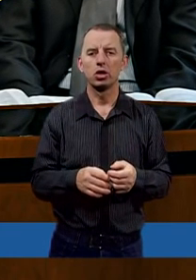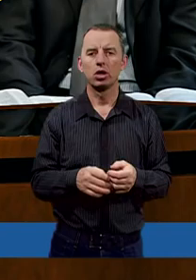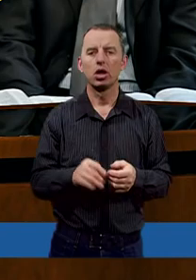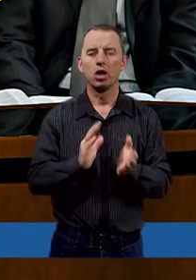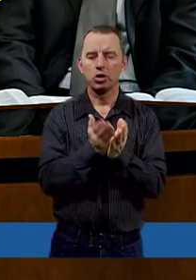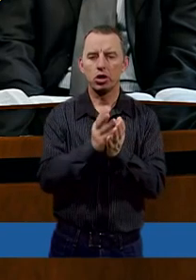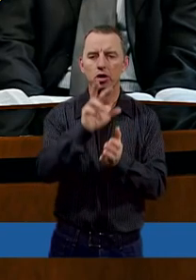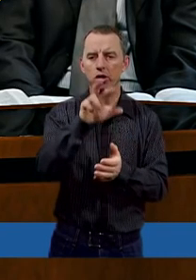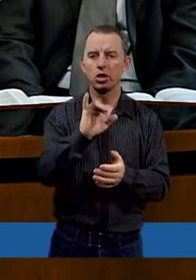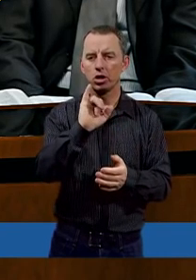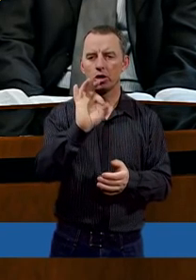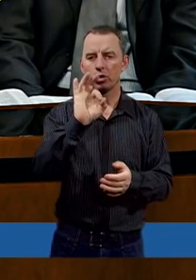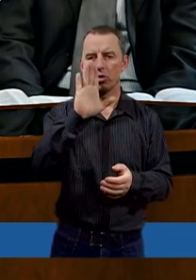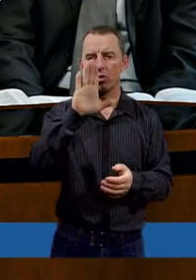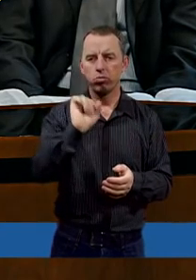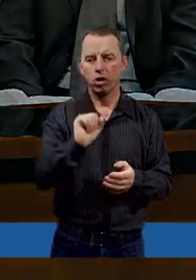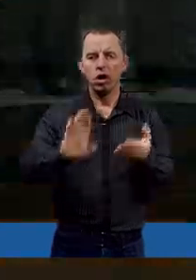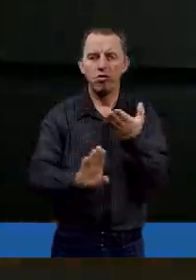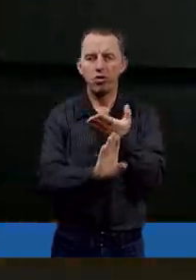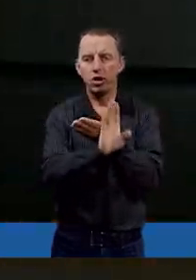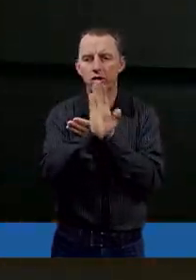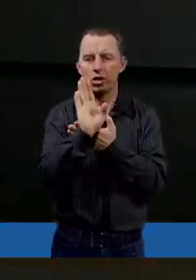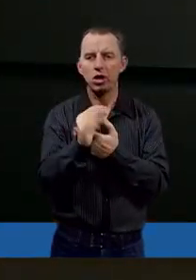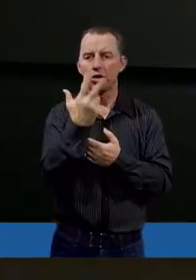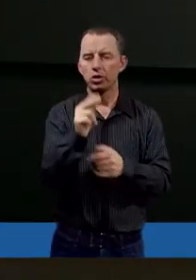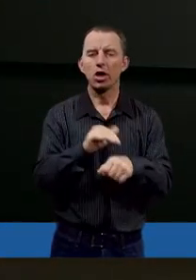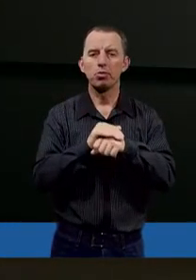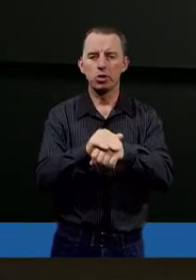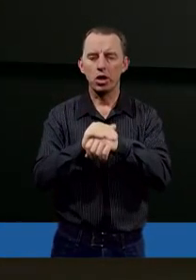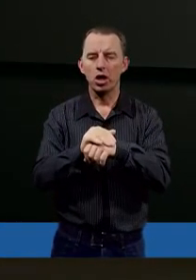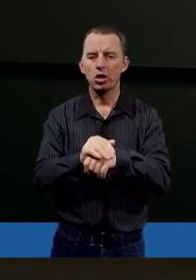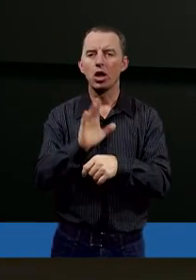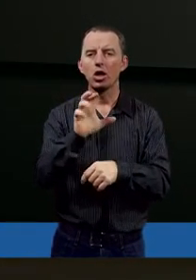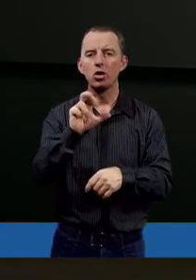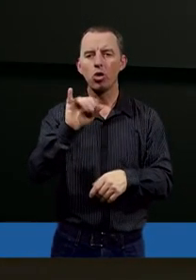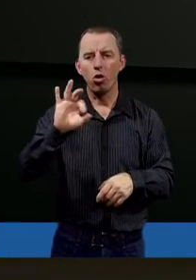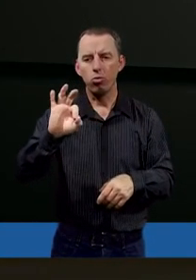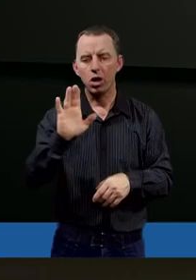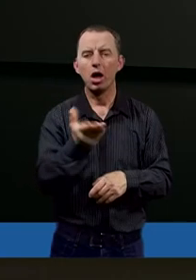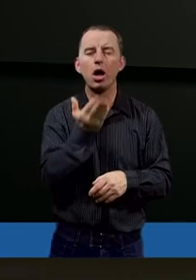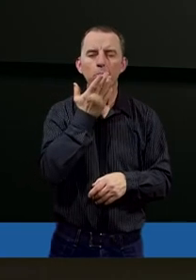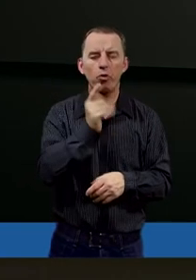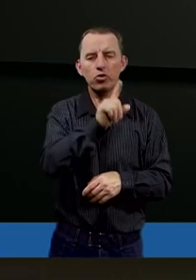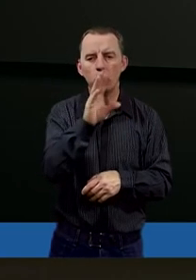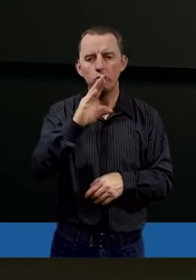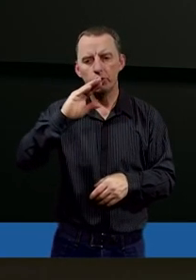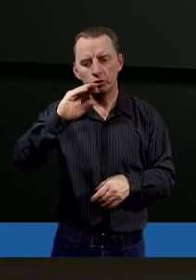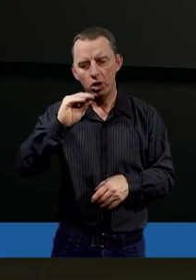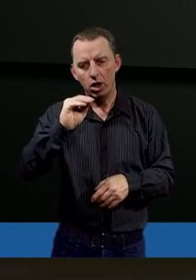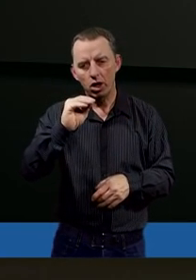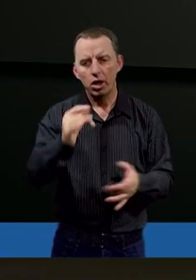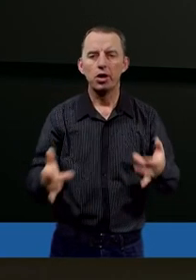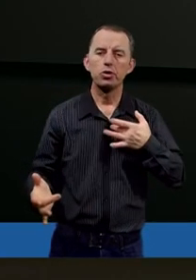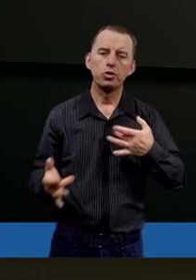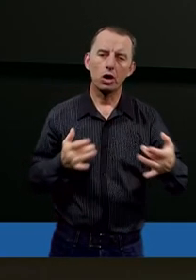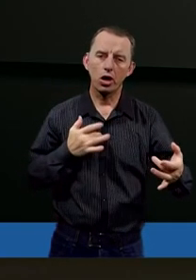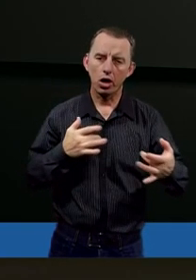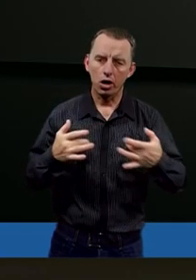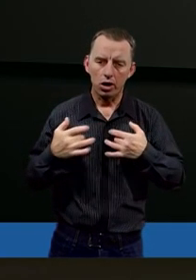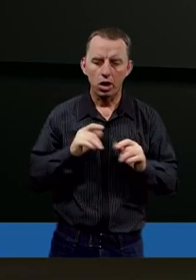Księgi Hioba występują trzej przyjaciele Hioba i mówią, że cierpienie